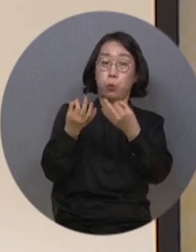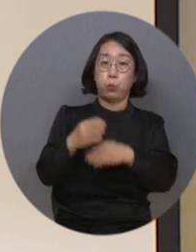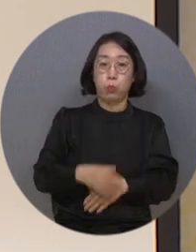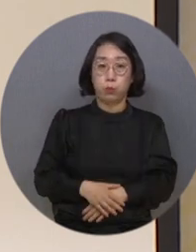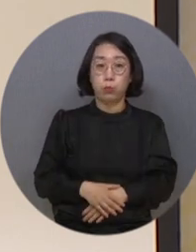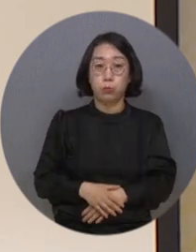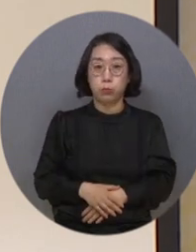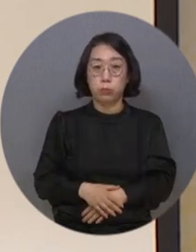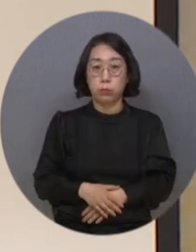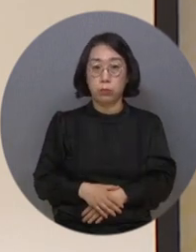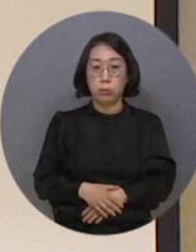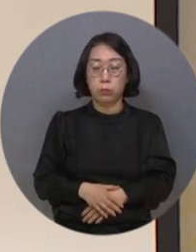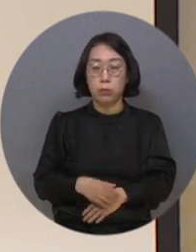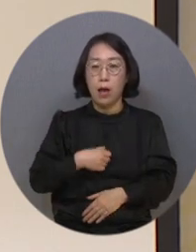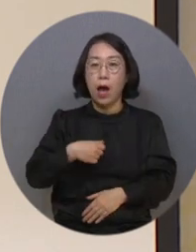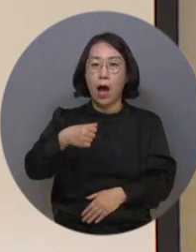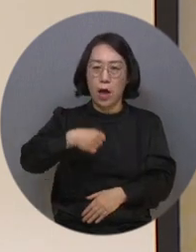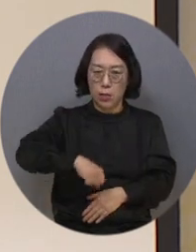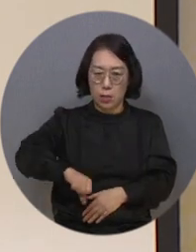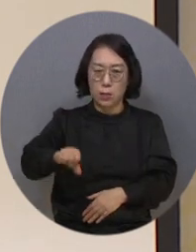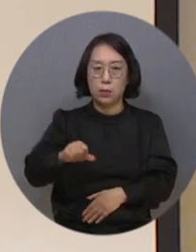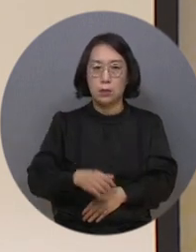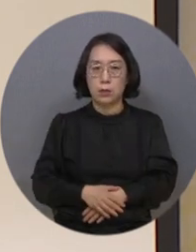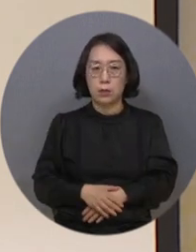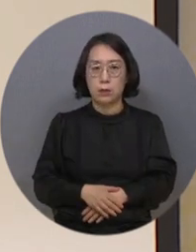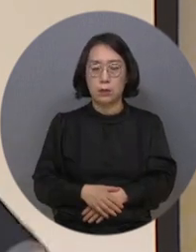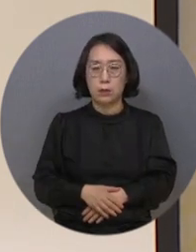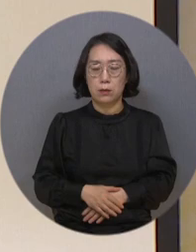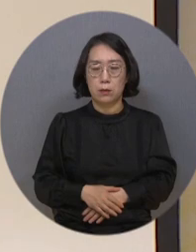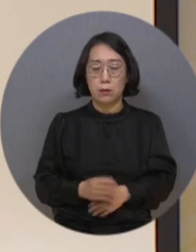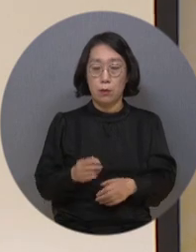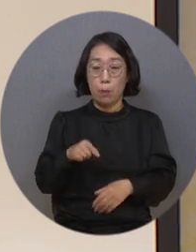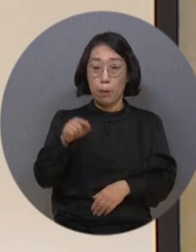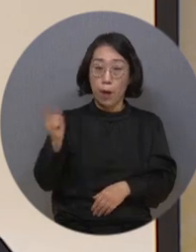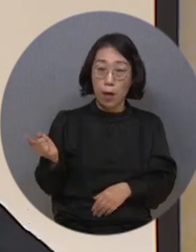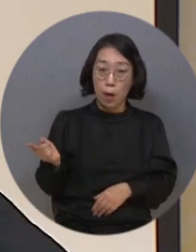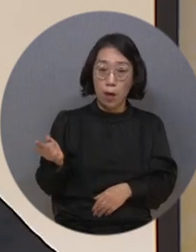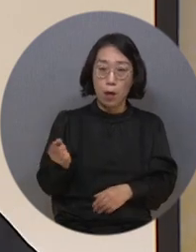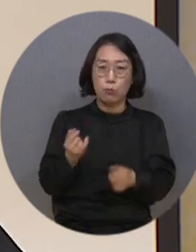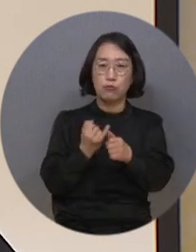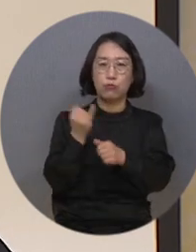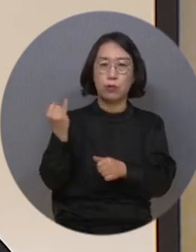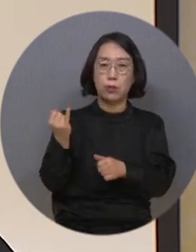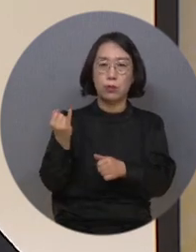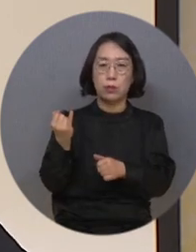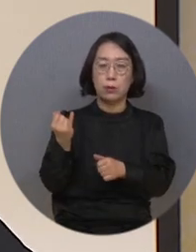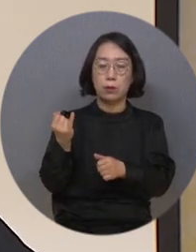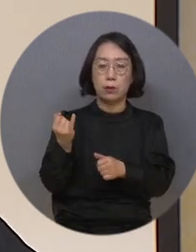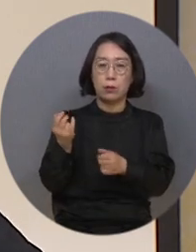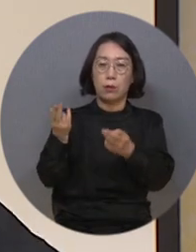누가요? 일용이가. 옆에 저희 아내가 자고 있는 거예요.